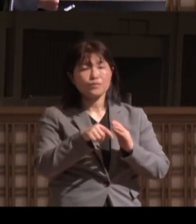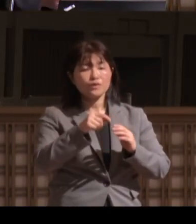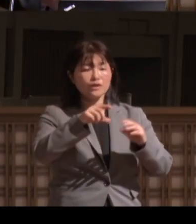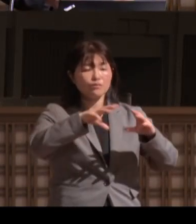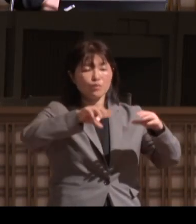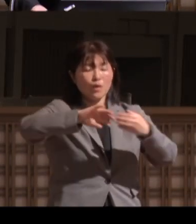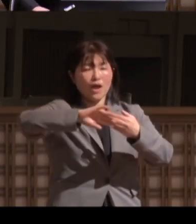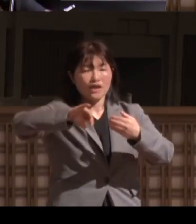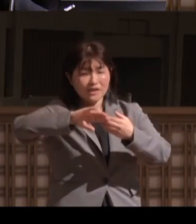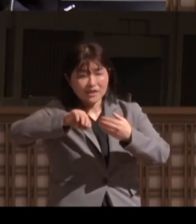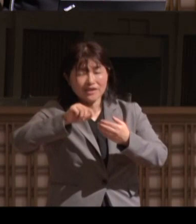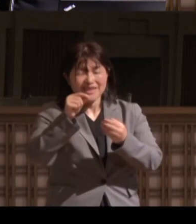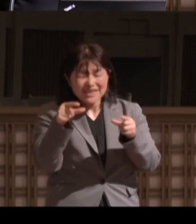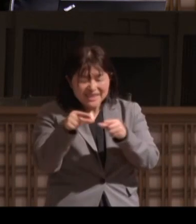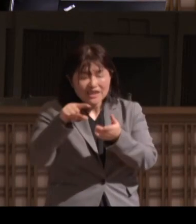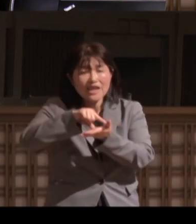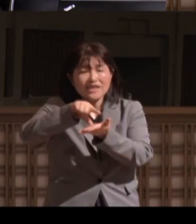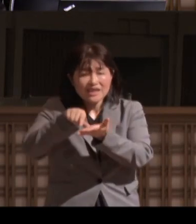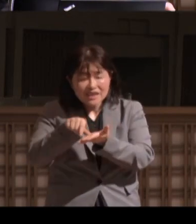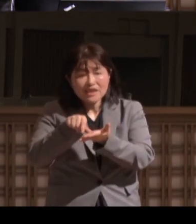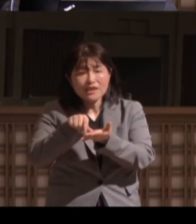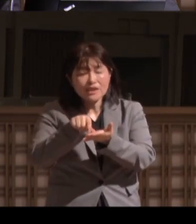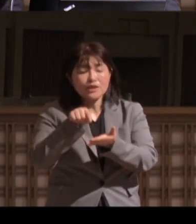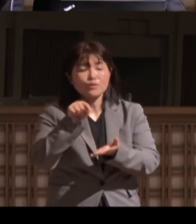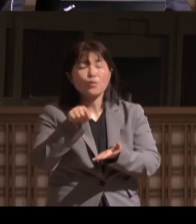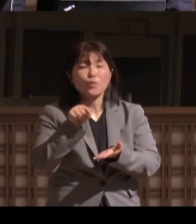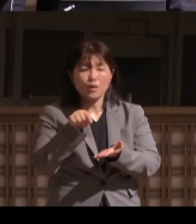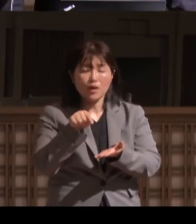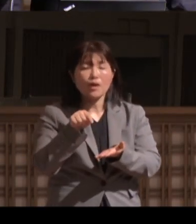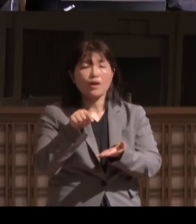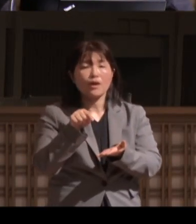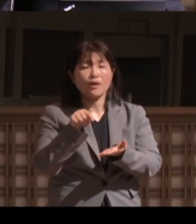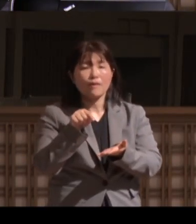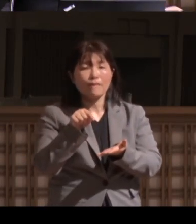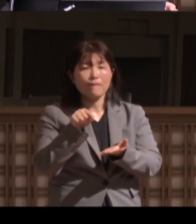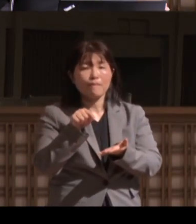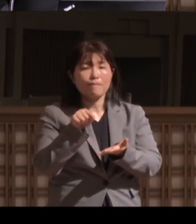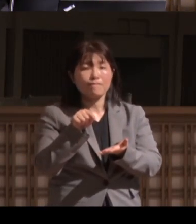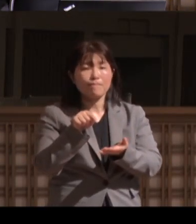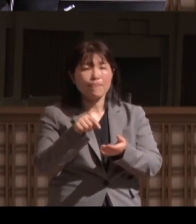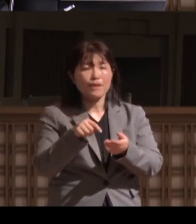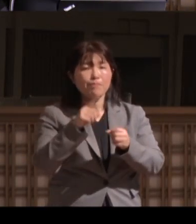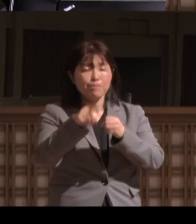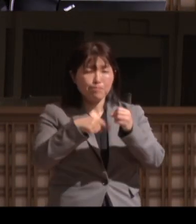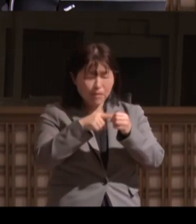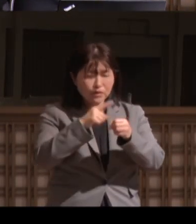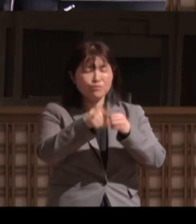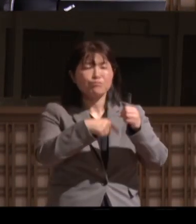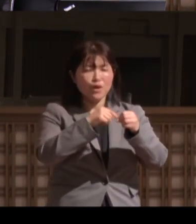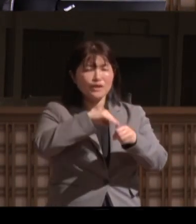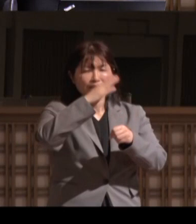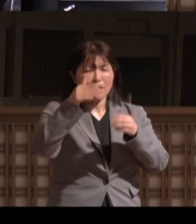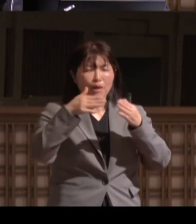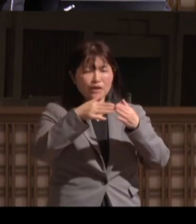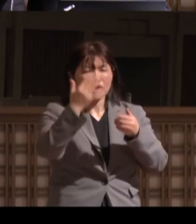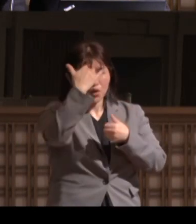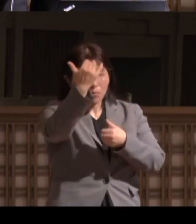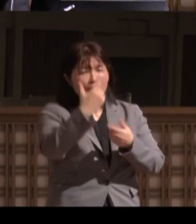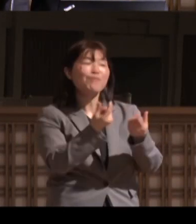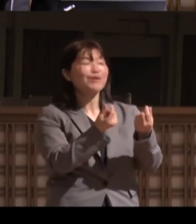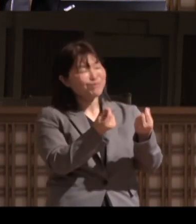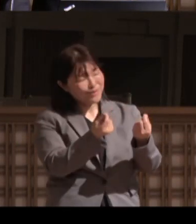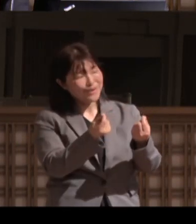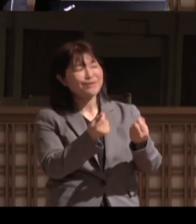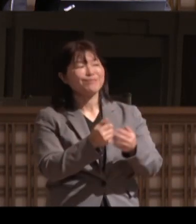っこで小さな地区ですけどこの小さな地区はですね毎年山崎さんを呼ばれてるんですよ